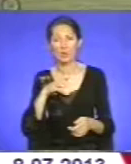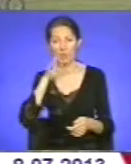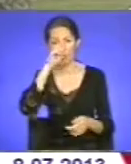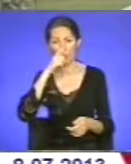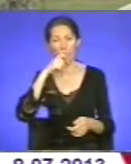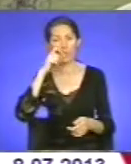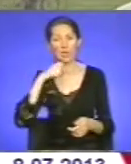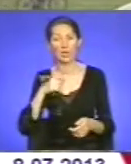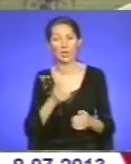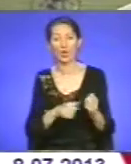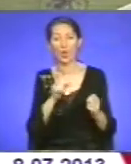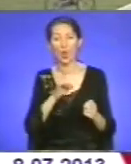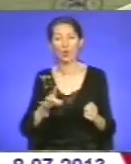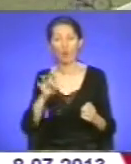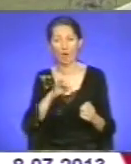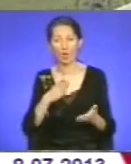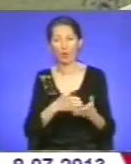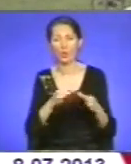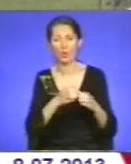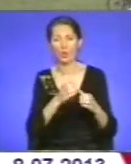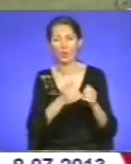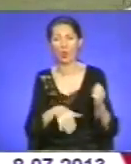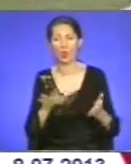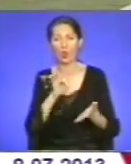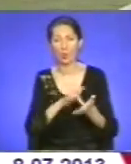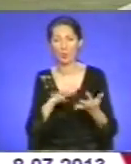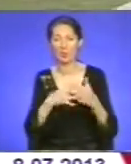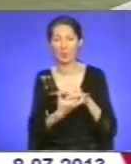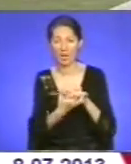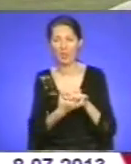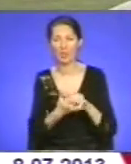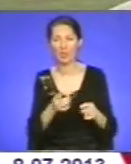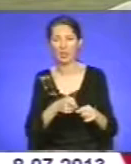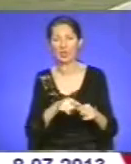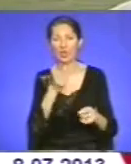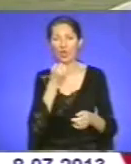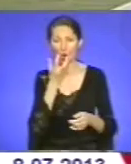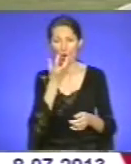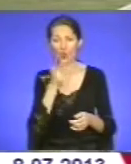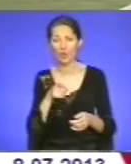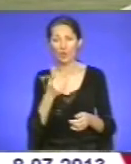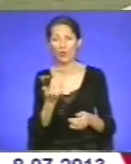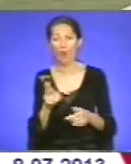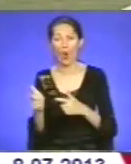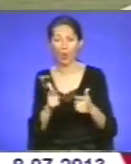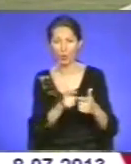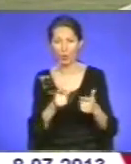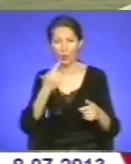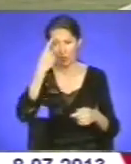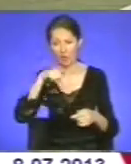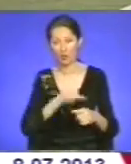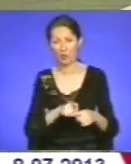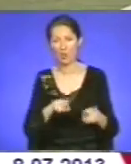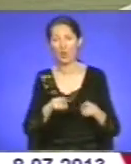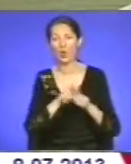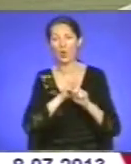делегації з кожного району, практично з кожного міста, селища міського типу. І це добре, що вони готуються, вони знають, що це такий особливий